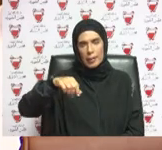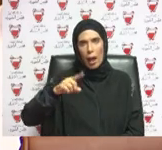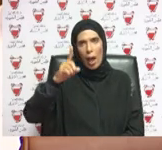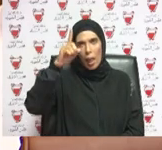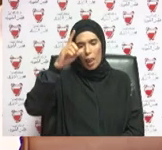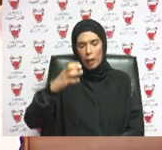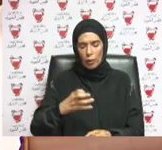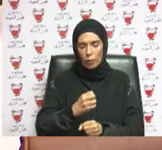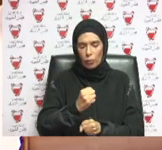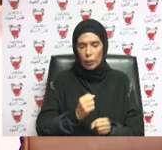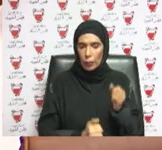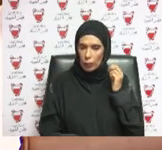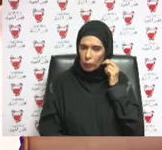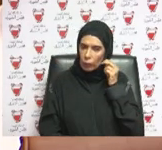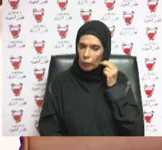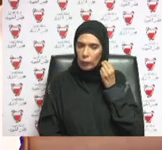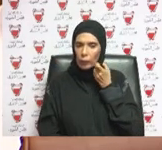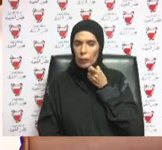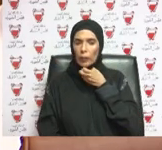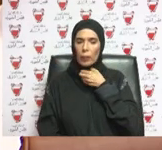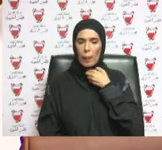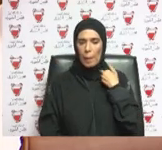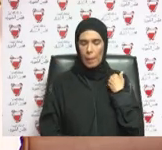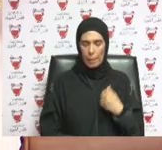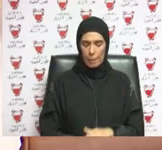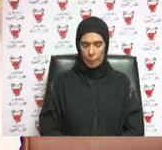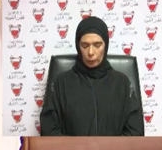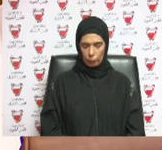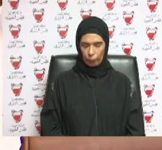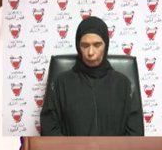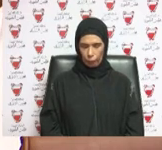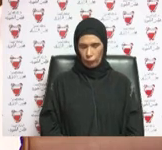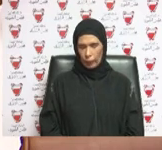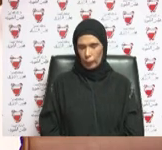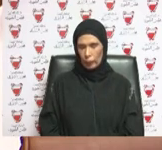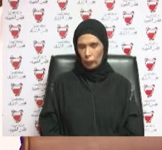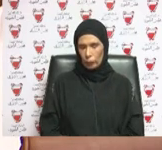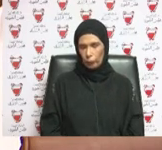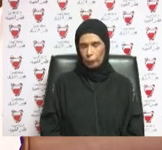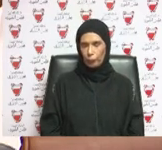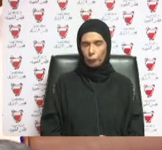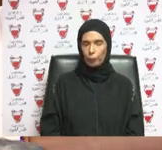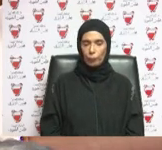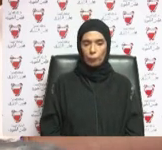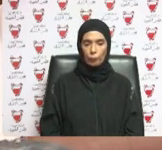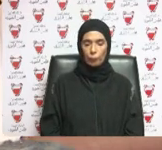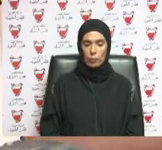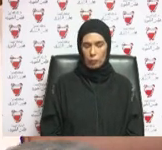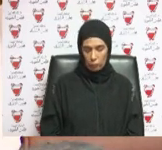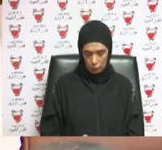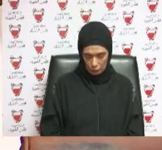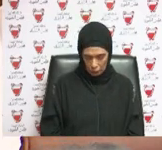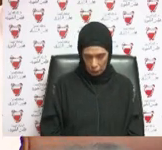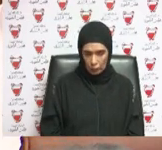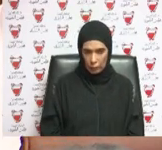خليفة سلمان بن حمد آل خليفة ولي العهد الأمين رئيس مجلس الوزراء،